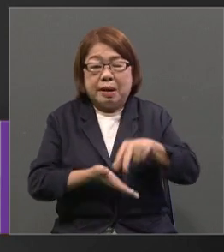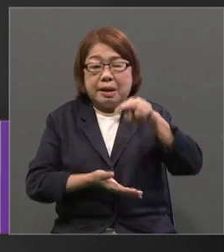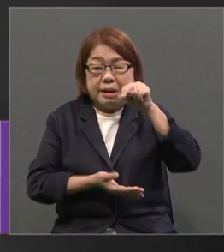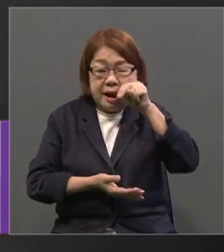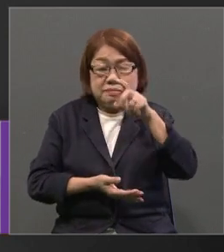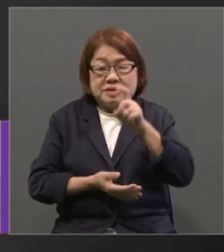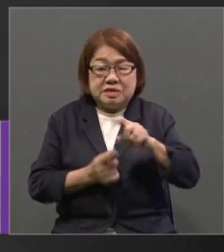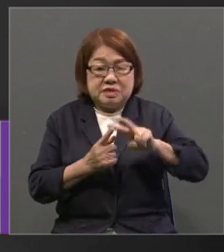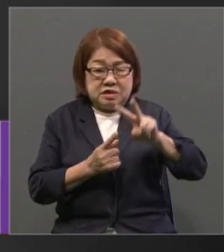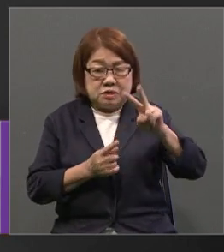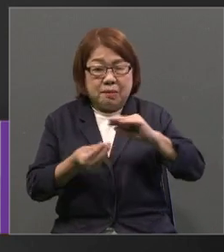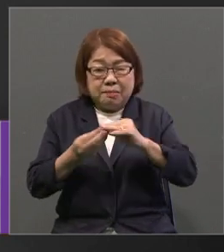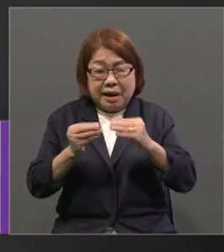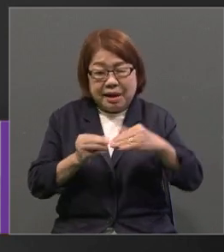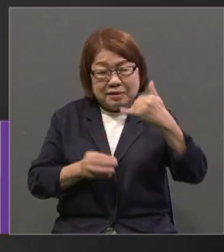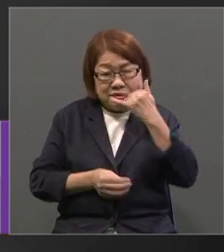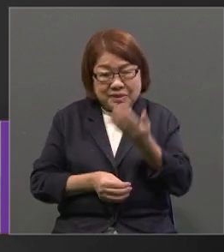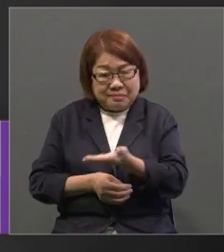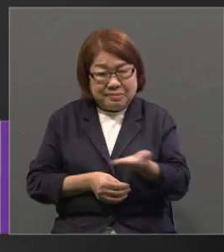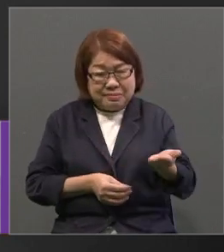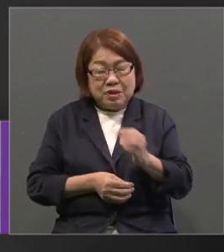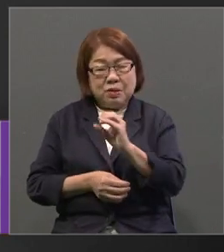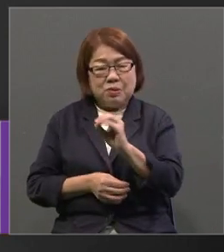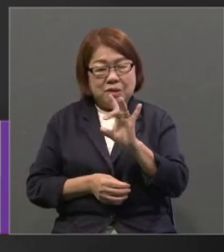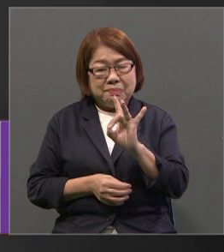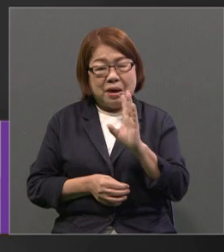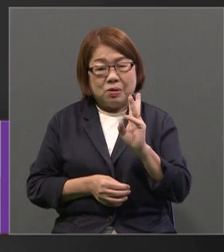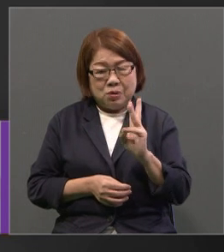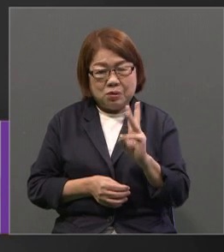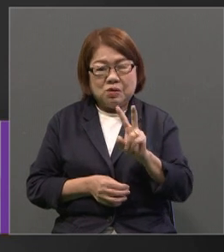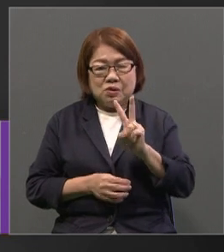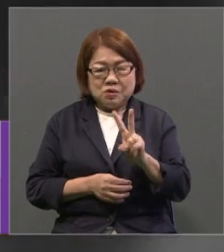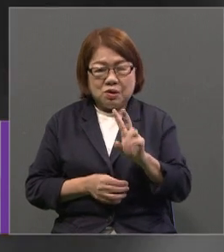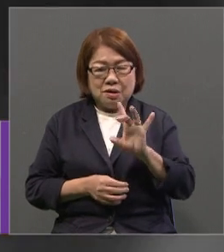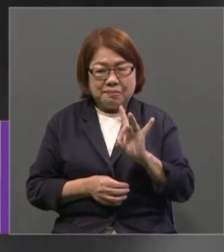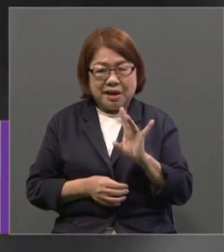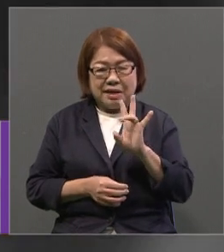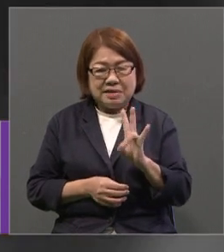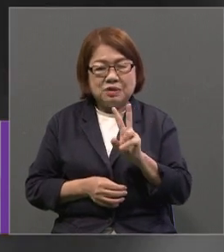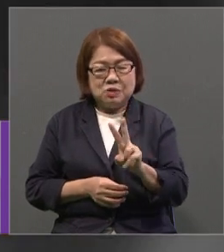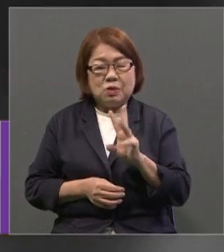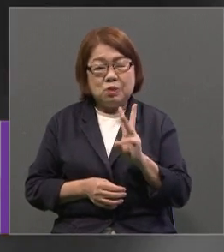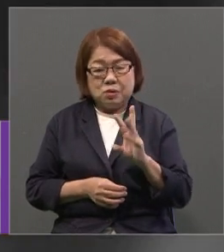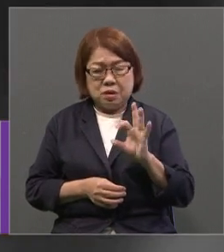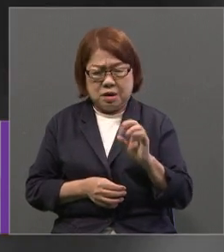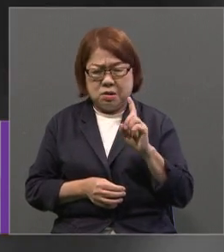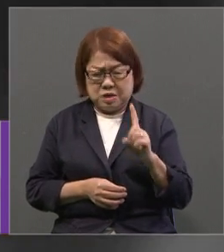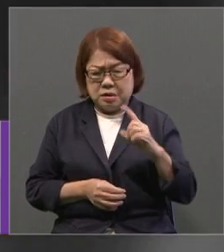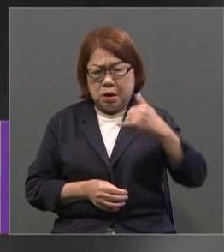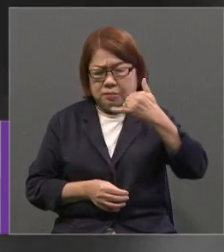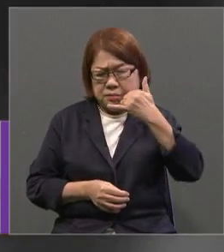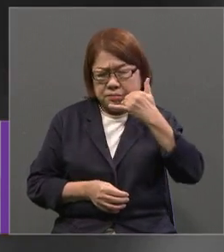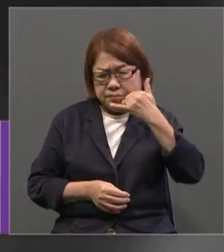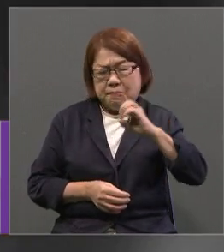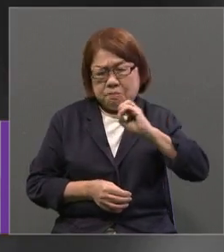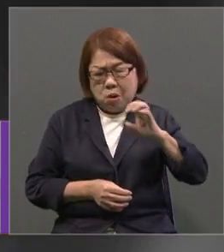2เบอร์โทรศัพท์นะครับขึ้นอยู่หน้าจอฮะ 0 8 6 2 8 7 2 6 9 1นะครับสามารถ